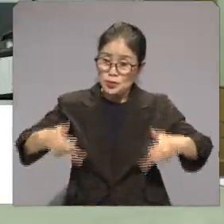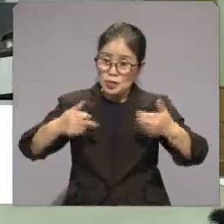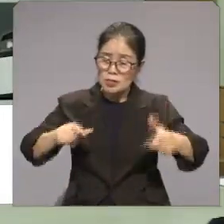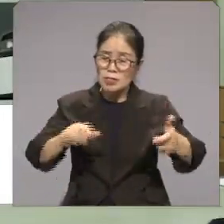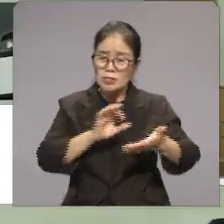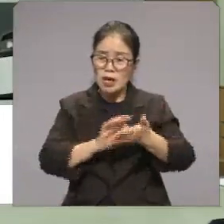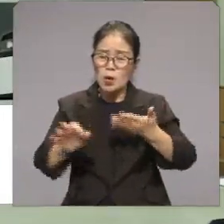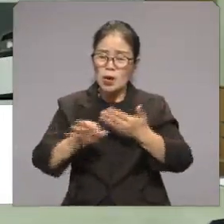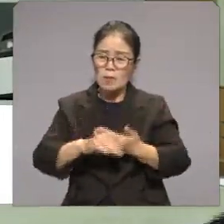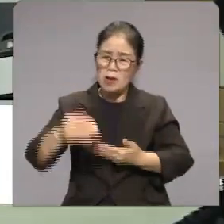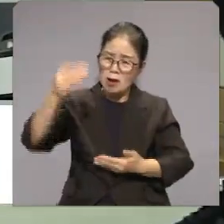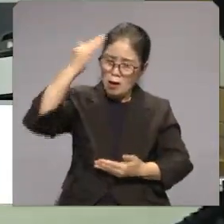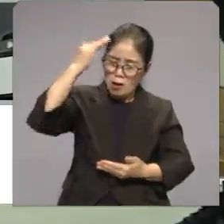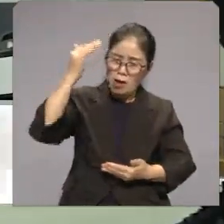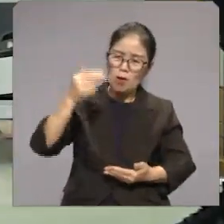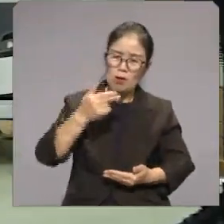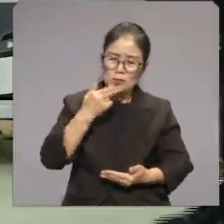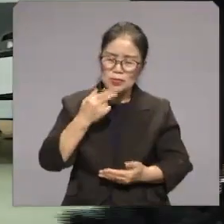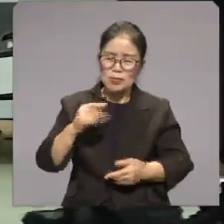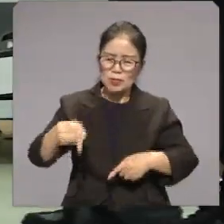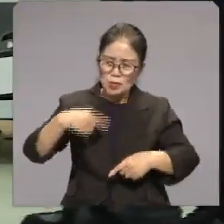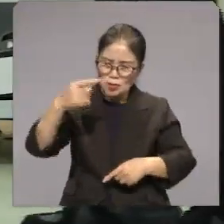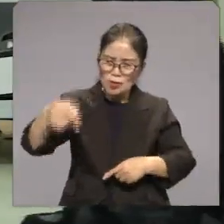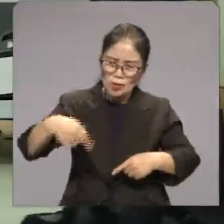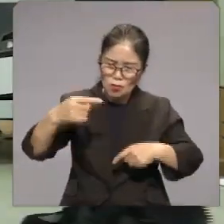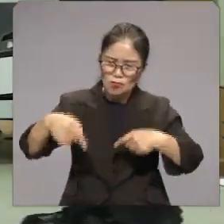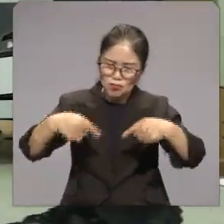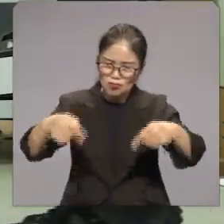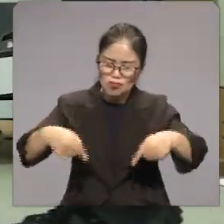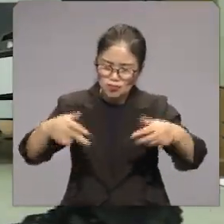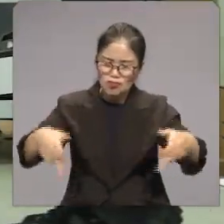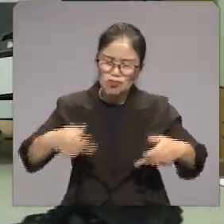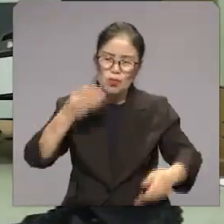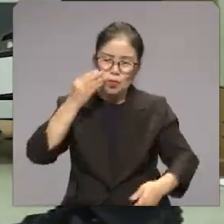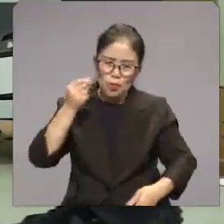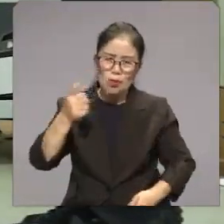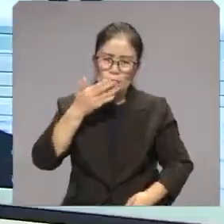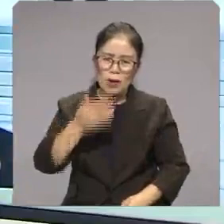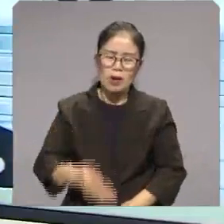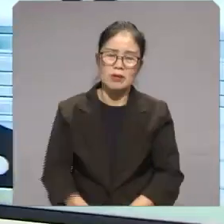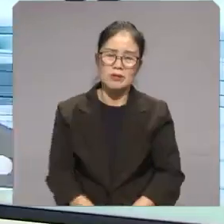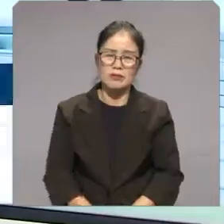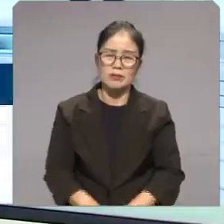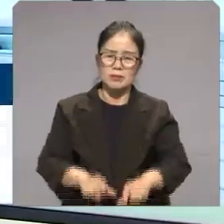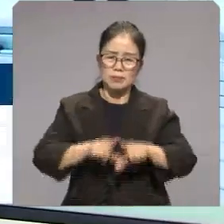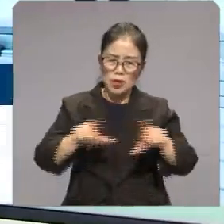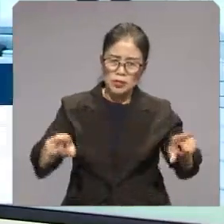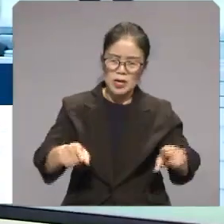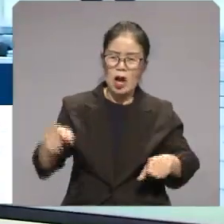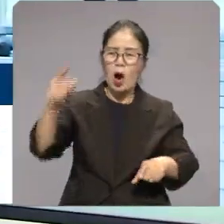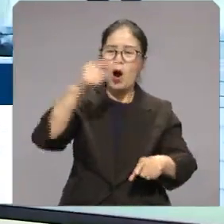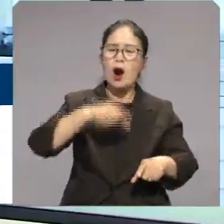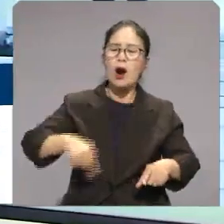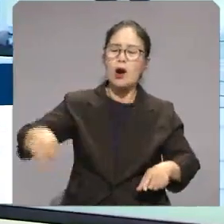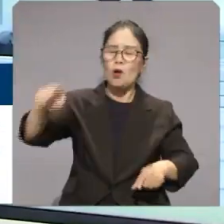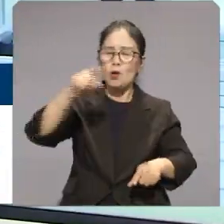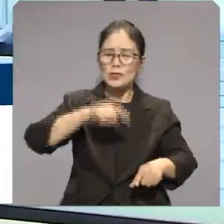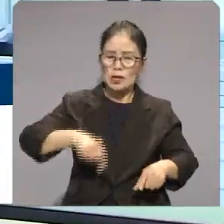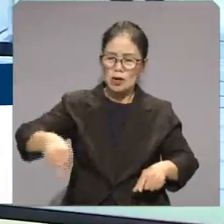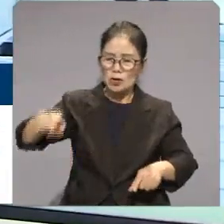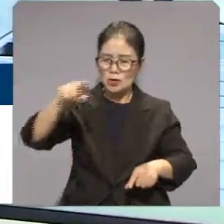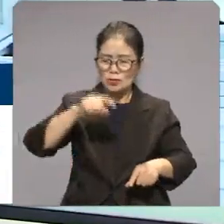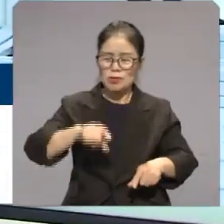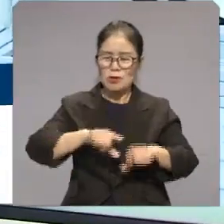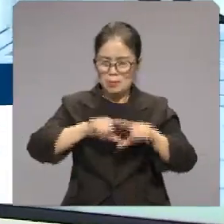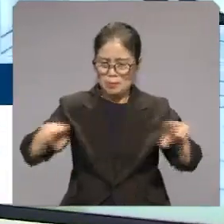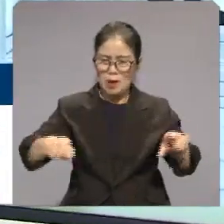사용하면 장애물에 걸리지 않고 쉽게 지나갈 수 있습니다. 평지에서는 동그란 원형을 유지하면서 이제